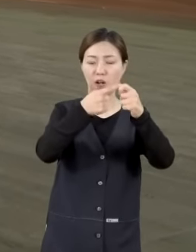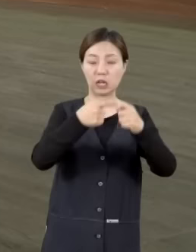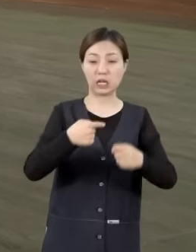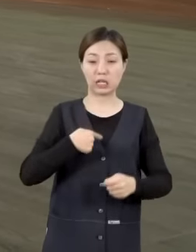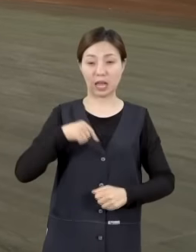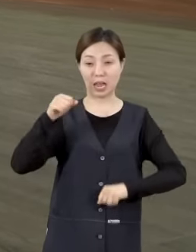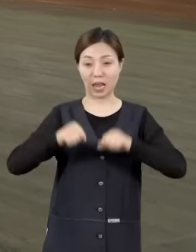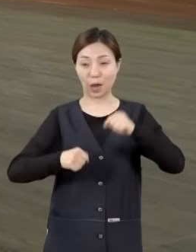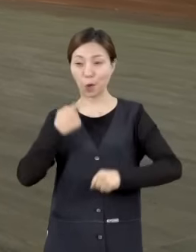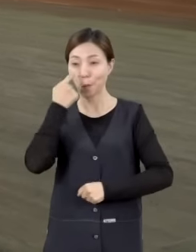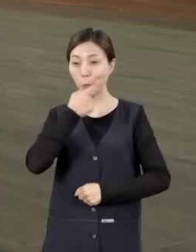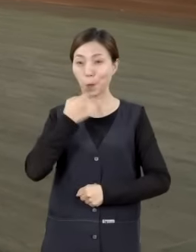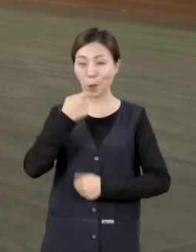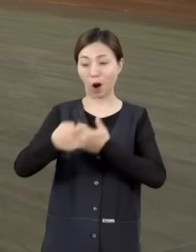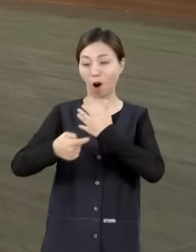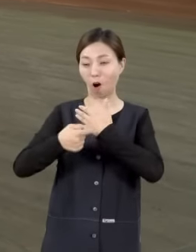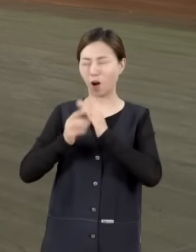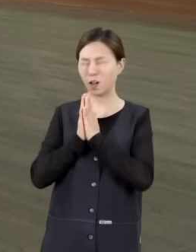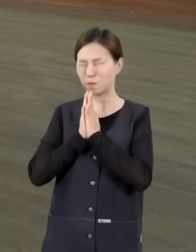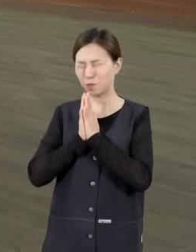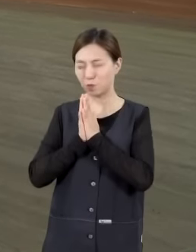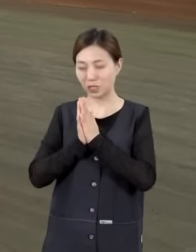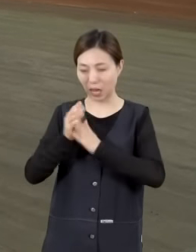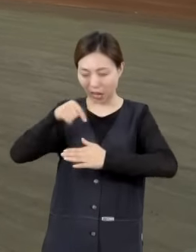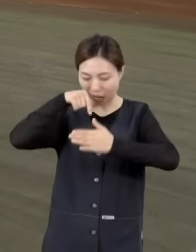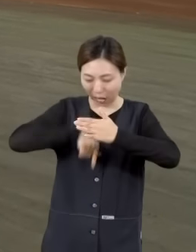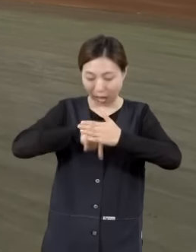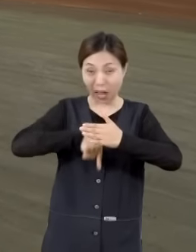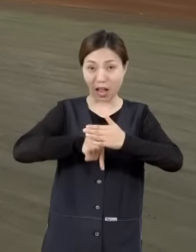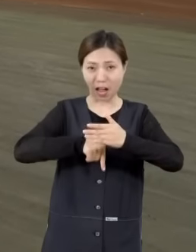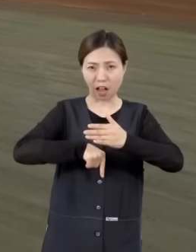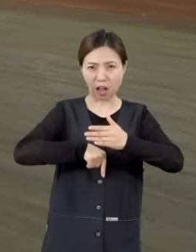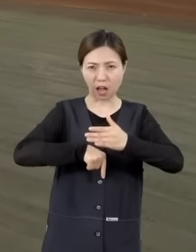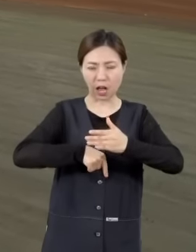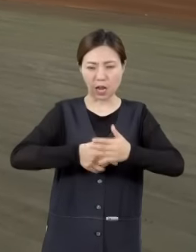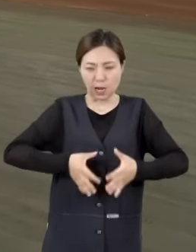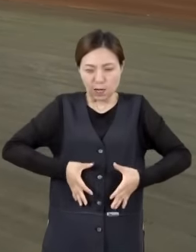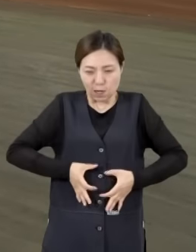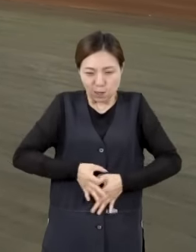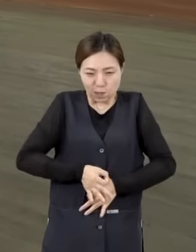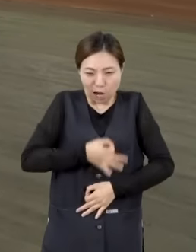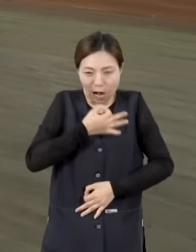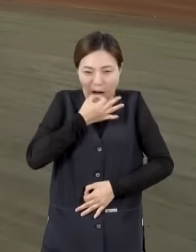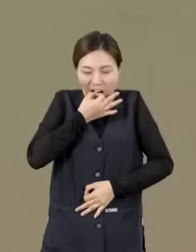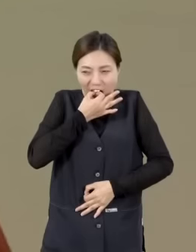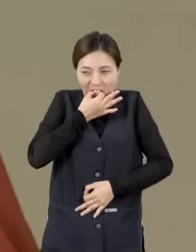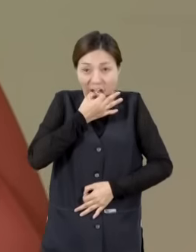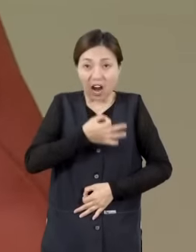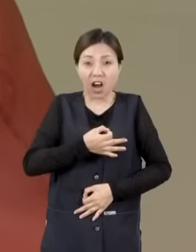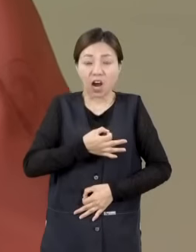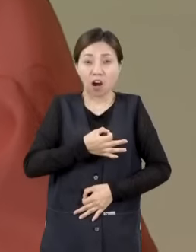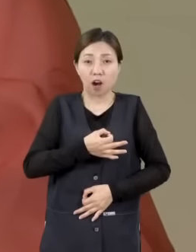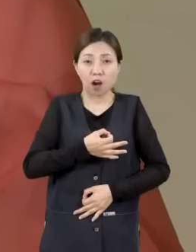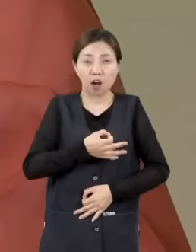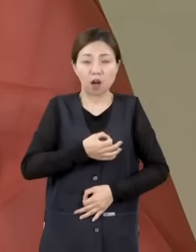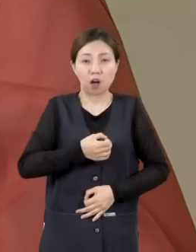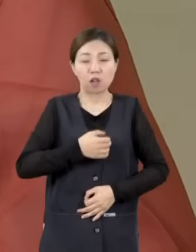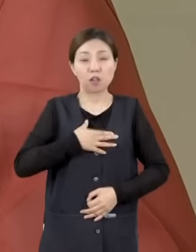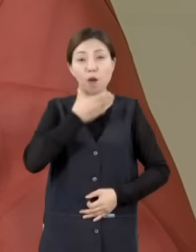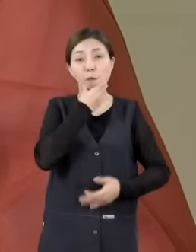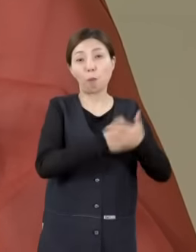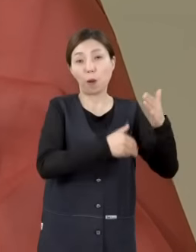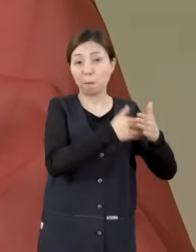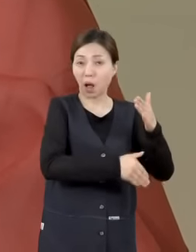하면서도 뒤로는 복을 까먹고 있지는 않은가 그걸 일단 반성하고 두